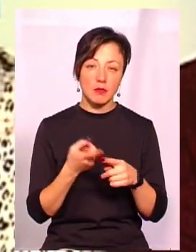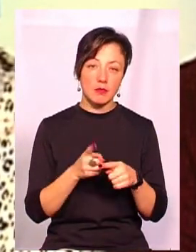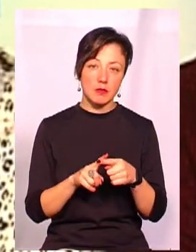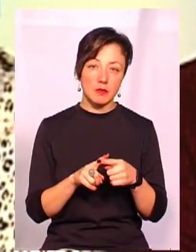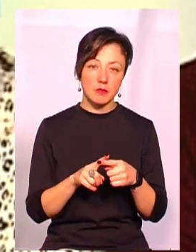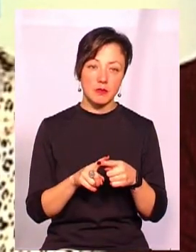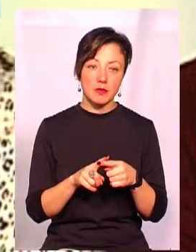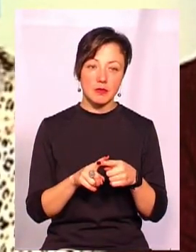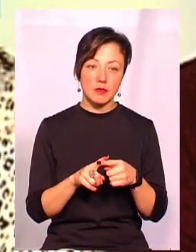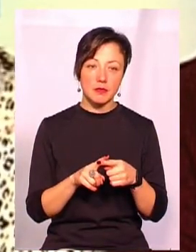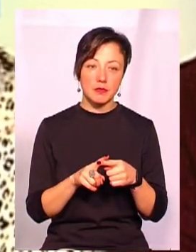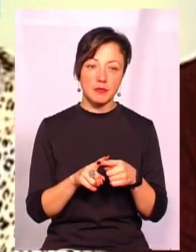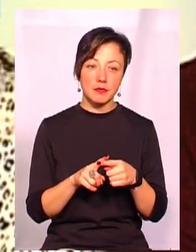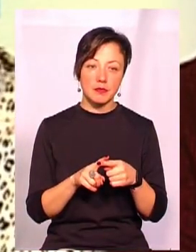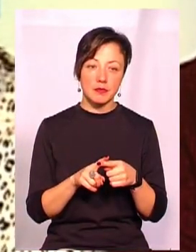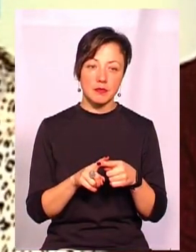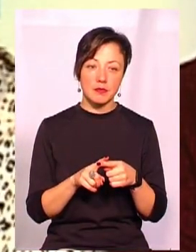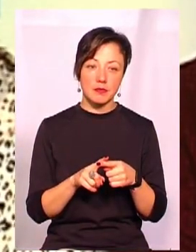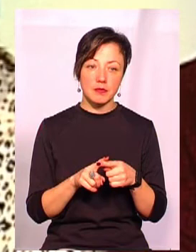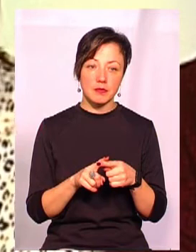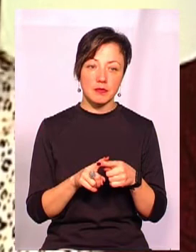в кваліфіцированій